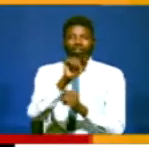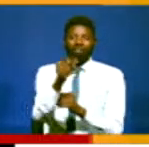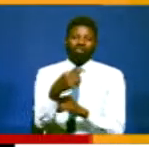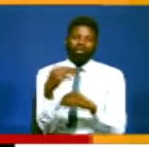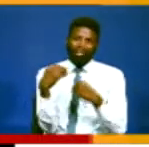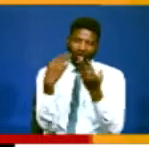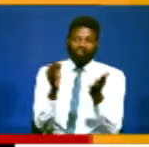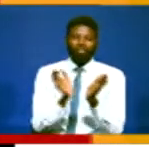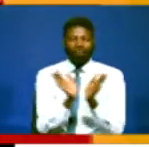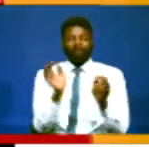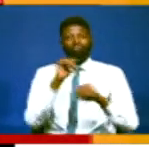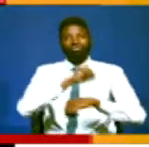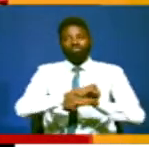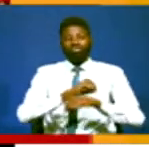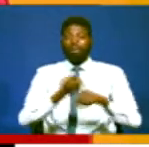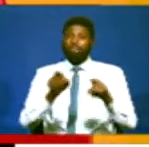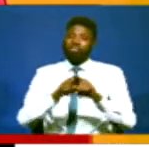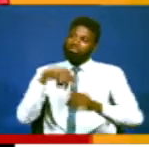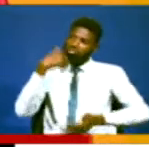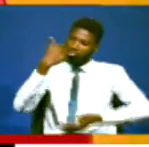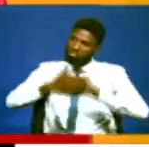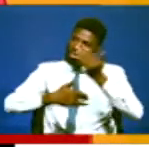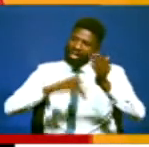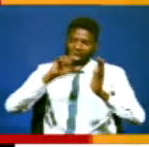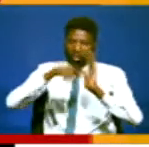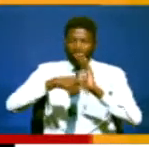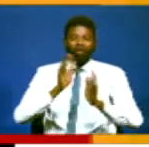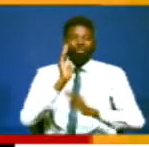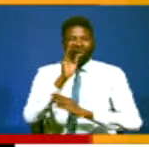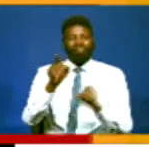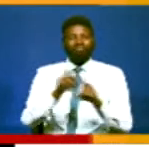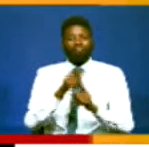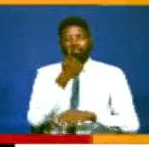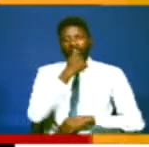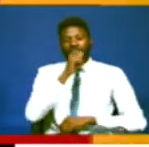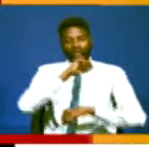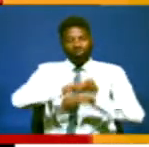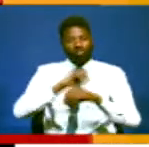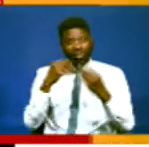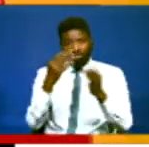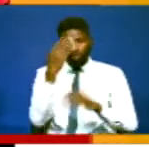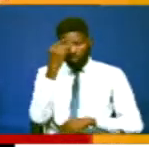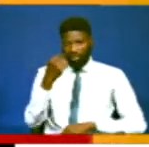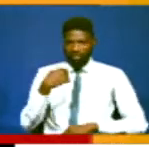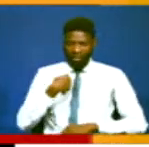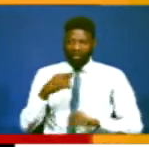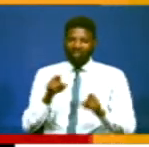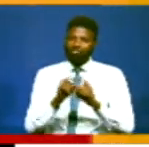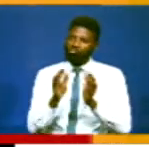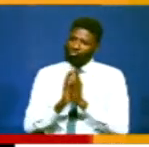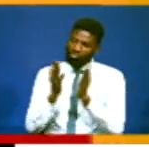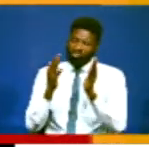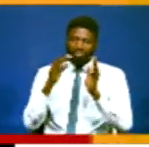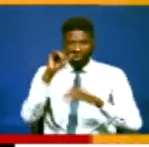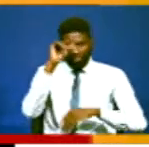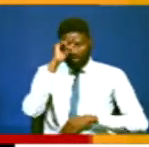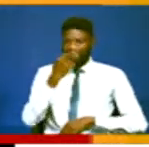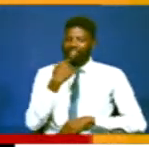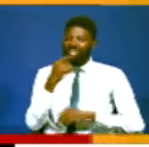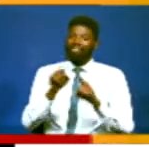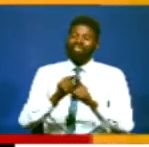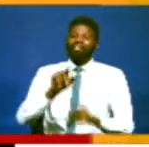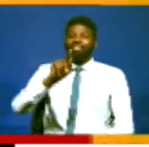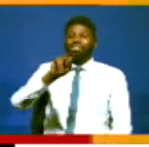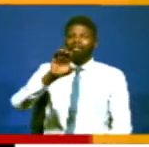umma na baadaye watakuja katika shule za kibinafsi, kwa sababu ninapongeza bado serikali kwa kusema hata KCP. No. Wamekuwa